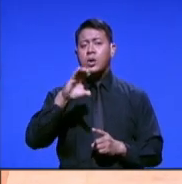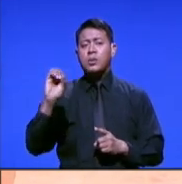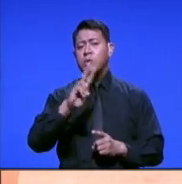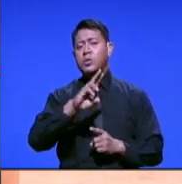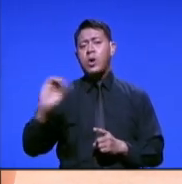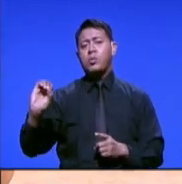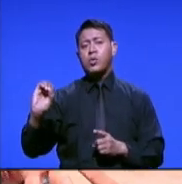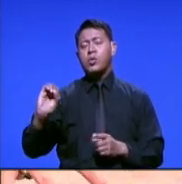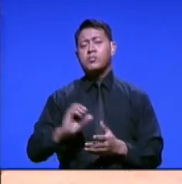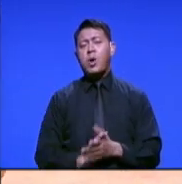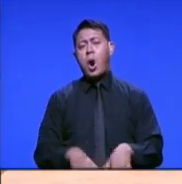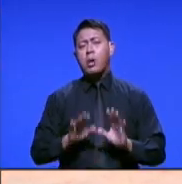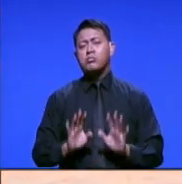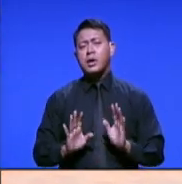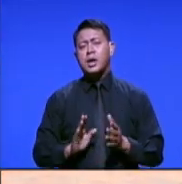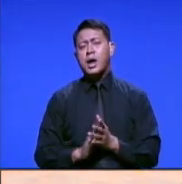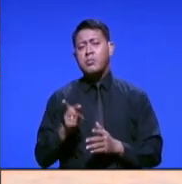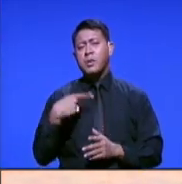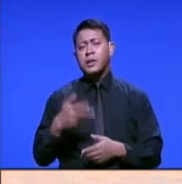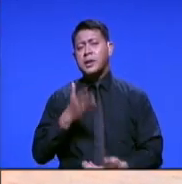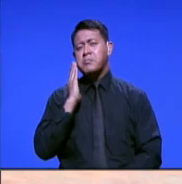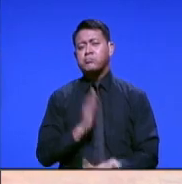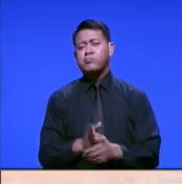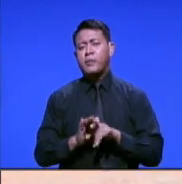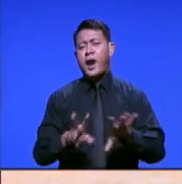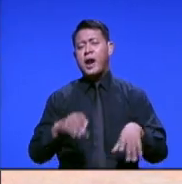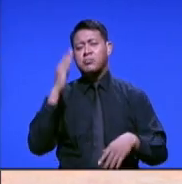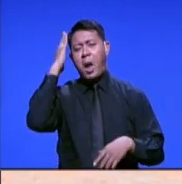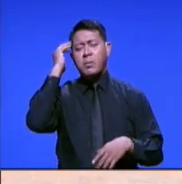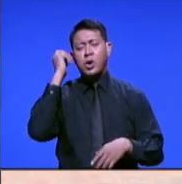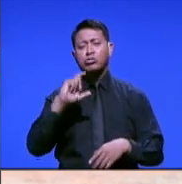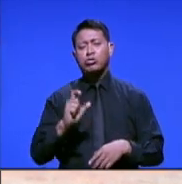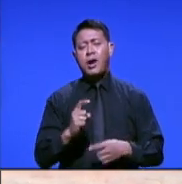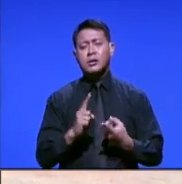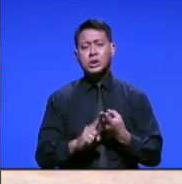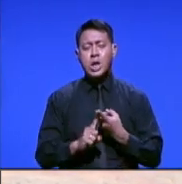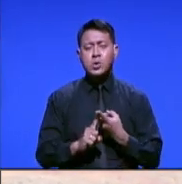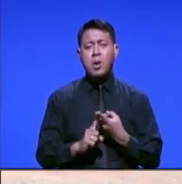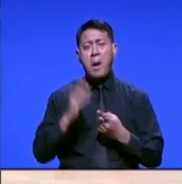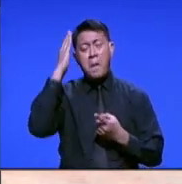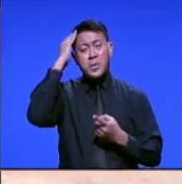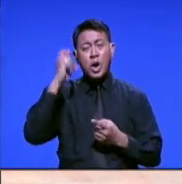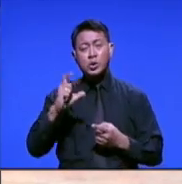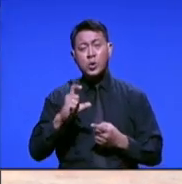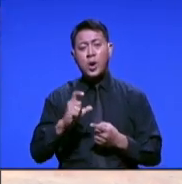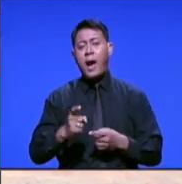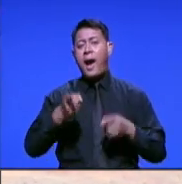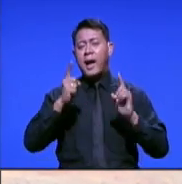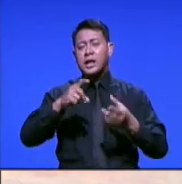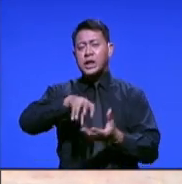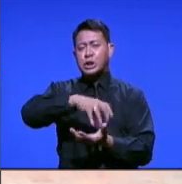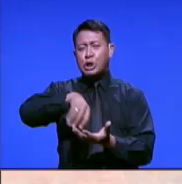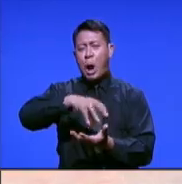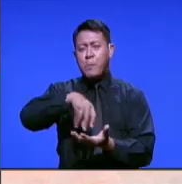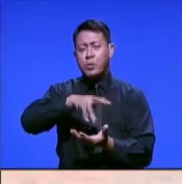Januari 2020. Ada banyak hal yang menyebabkan pemerintah menghentikan peredaran minyak curah ini. Salah satunya adalah minyak curah rawan dioplos dan